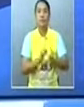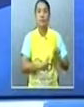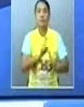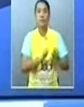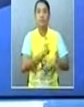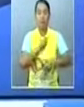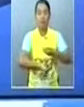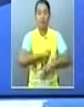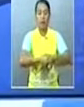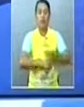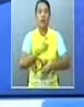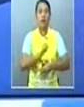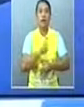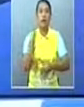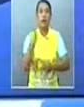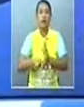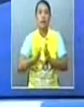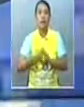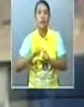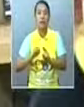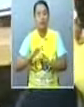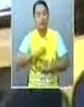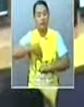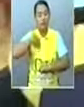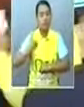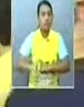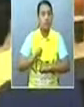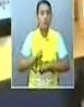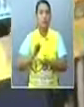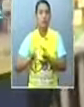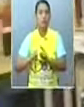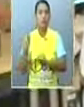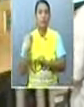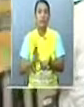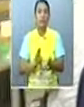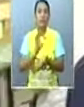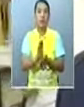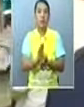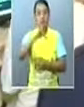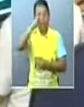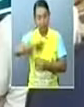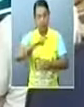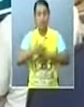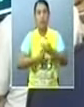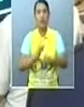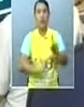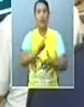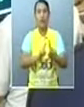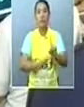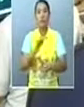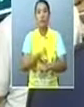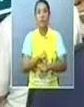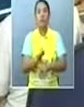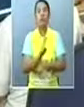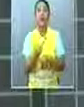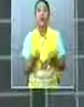ขายออกมาอย่างต่อเนื่องจากปัจจัยความกังวลต่างๆซึ่งเช่นเดียวกันค่ะกับทิศทางของการลงทุนในตลาดหุ้นไทยในทิศทางของช่วงระยะเวลาวัน